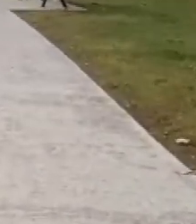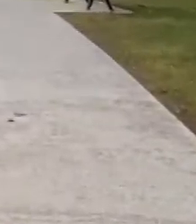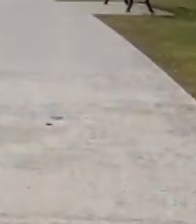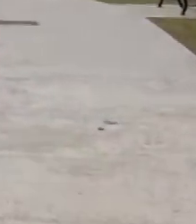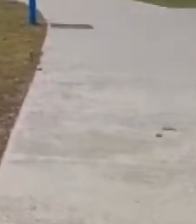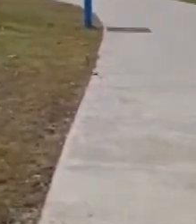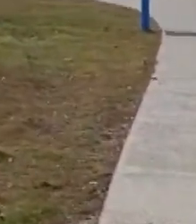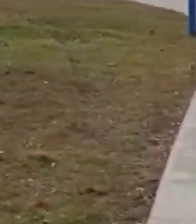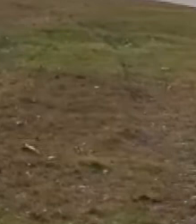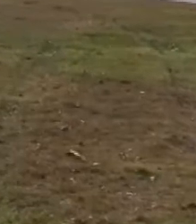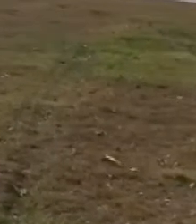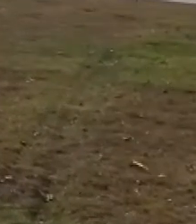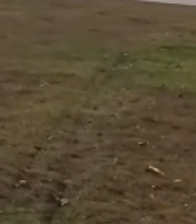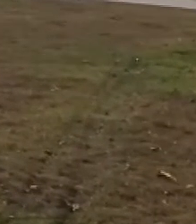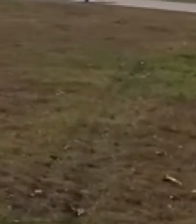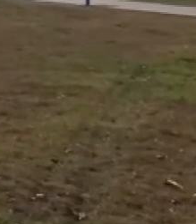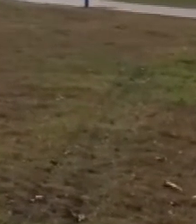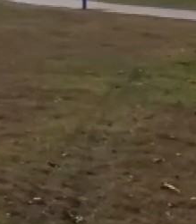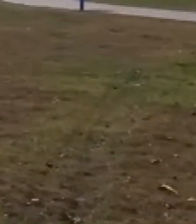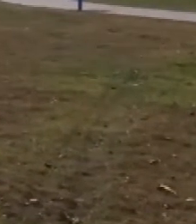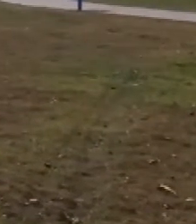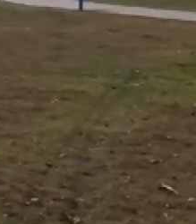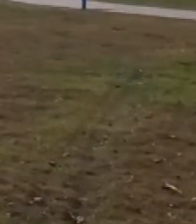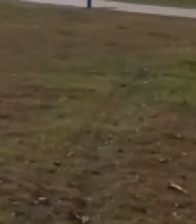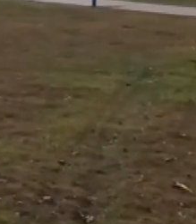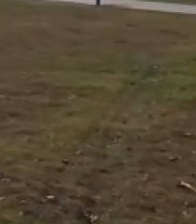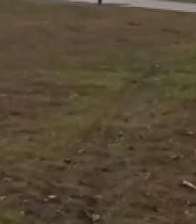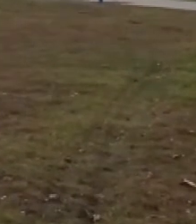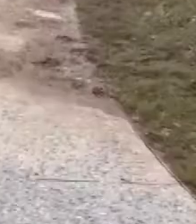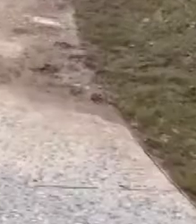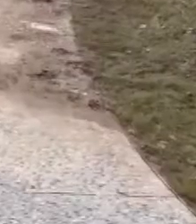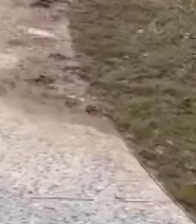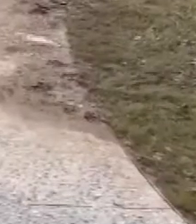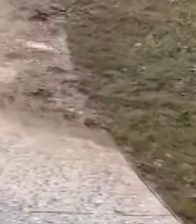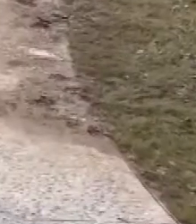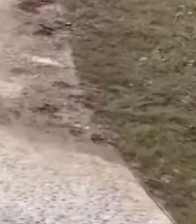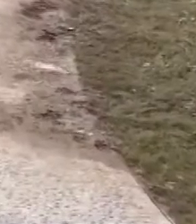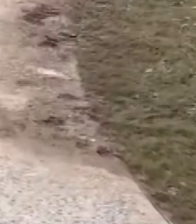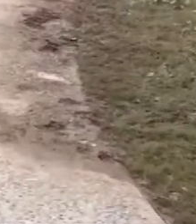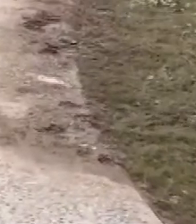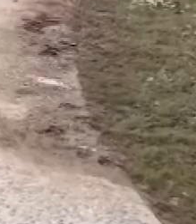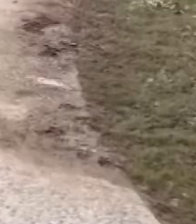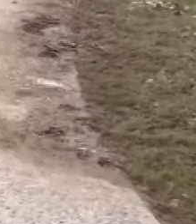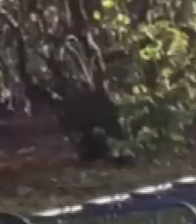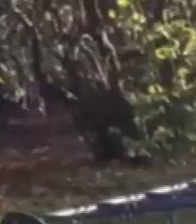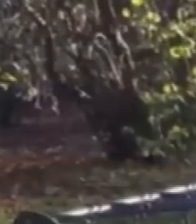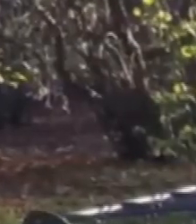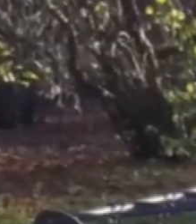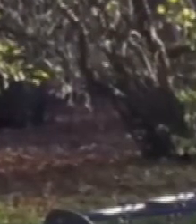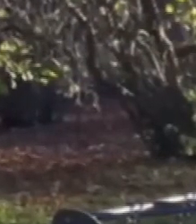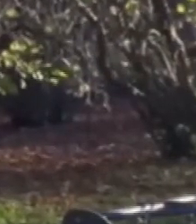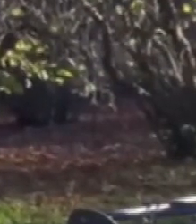essere aperti ma sempre con il rispetto delle norme attività sportiva e motoria ci si può allontanare da casa ma sempre a distanza di sicurezza